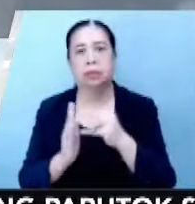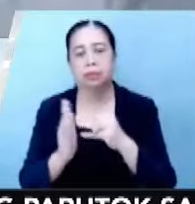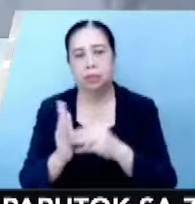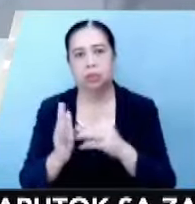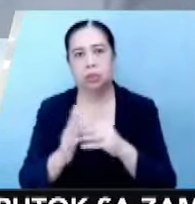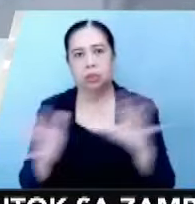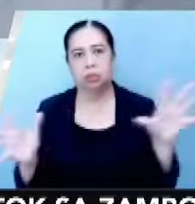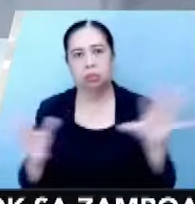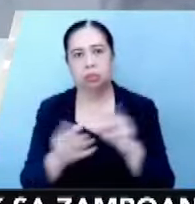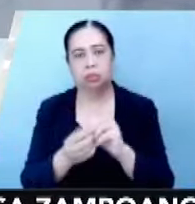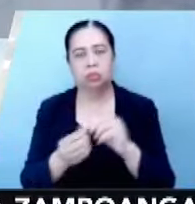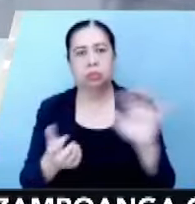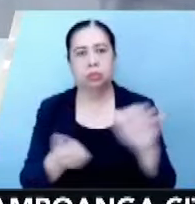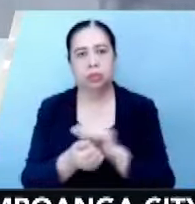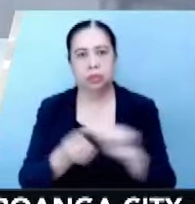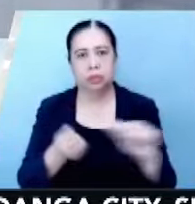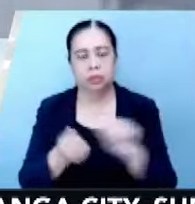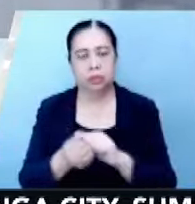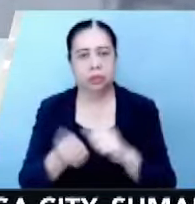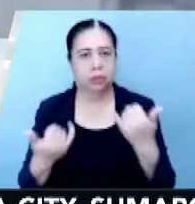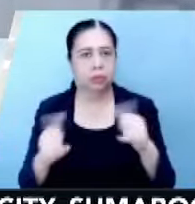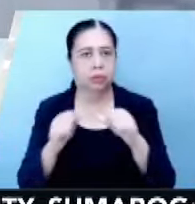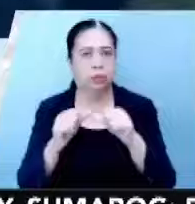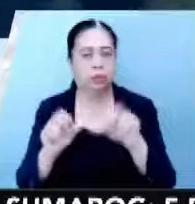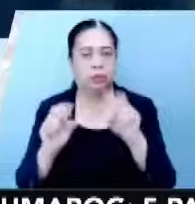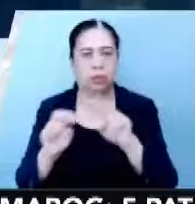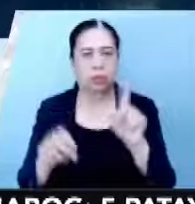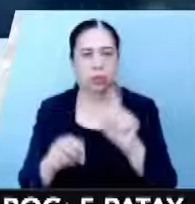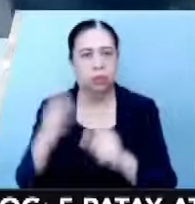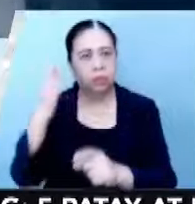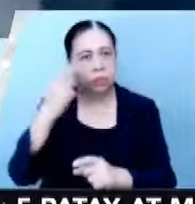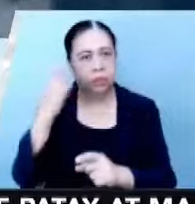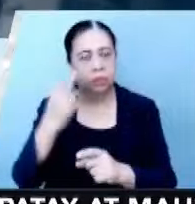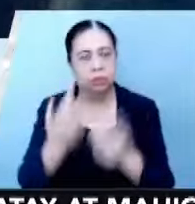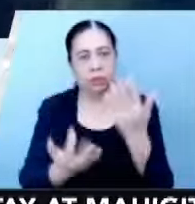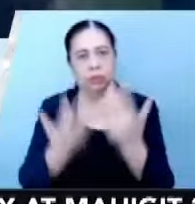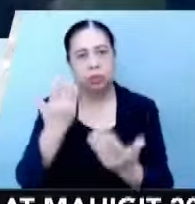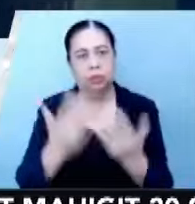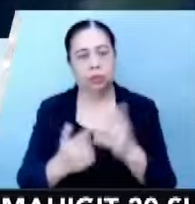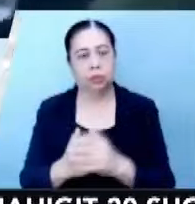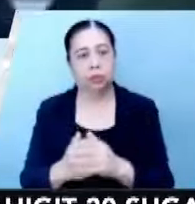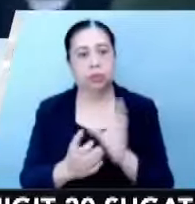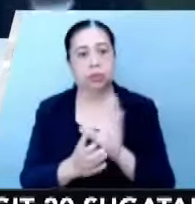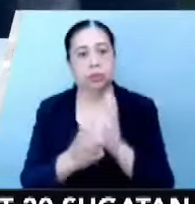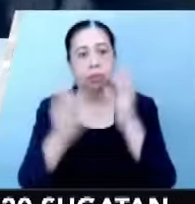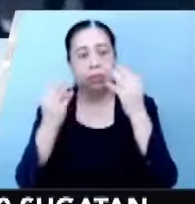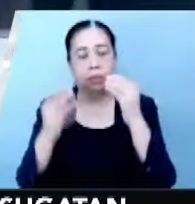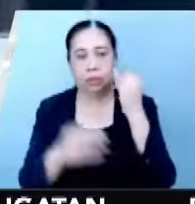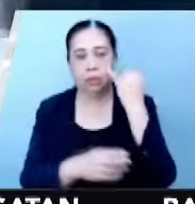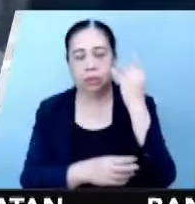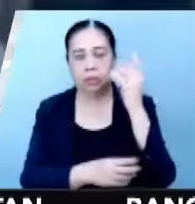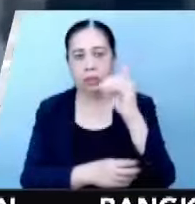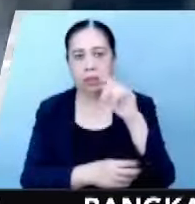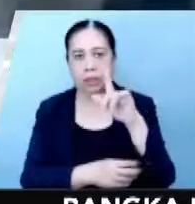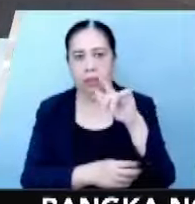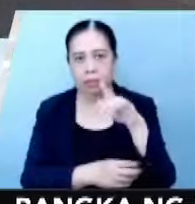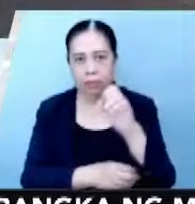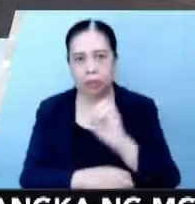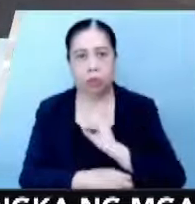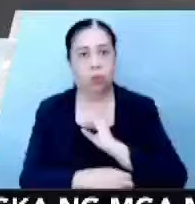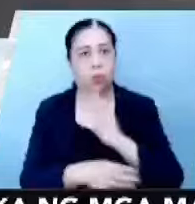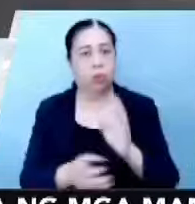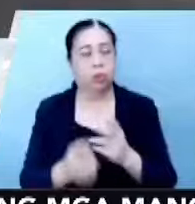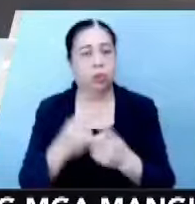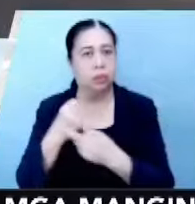pinsala. Iniimbestigahan ang sanhi ng sunog. Ayon kay Zamboanga City Mayor John Dalipe, ang may-ari umano ng bodega ang